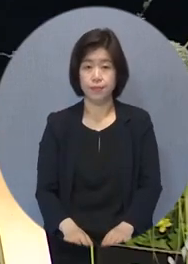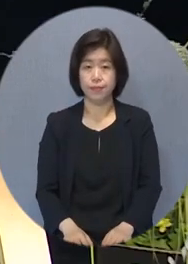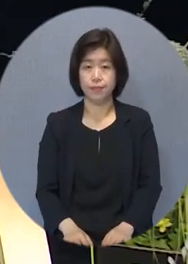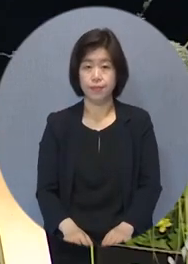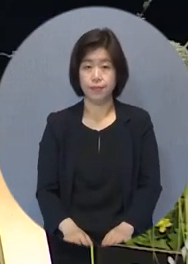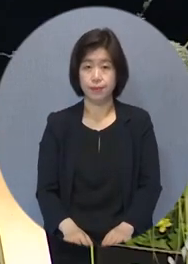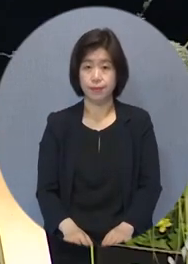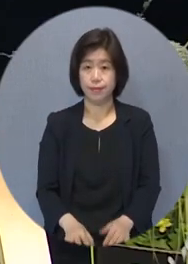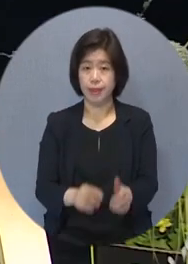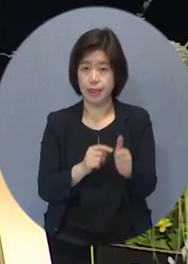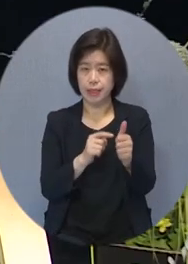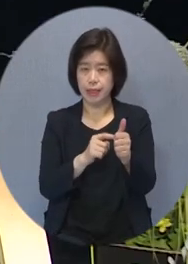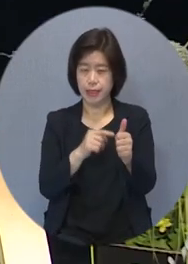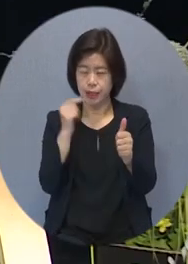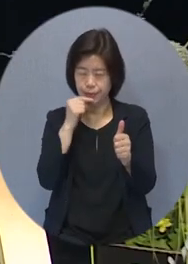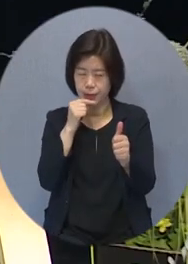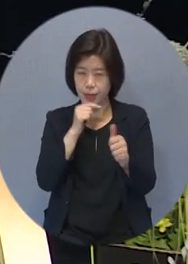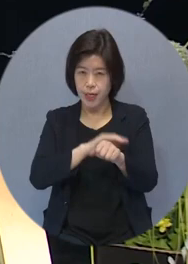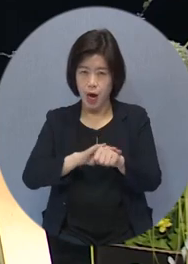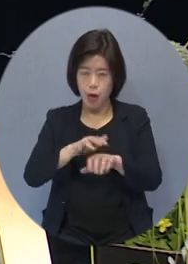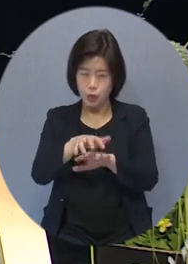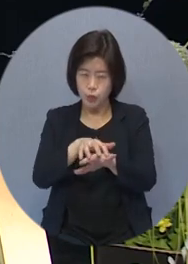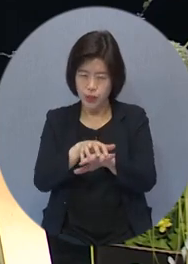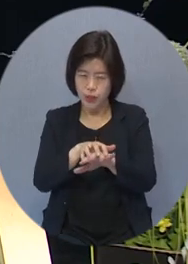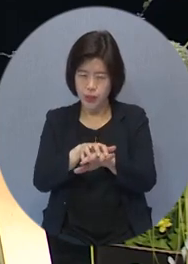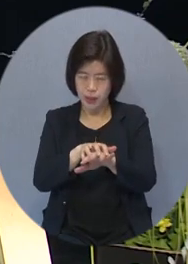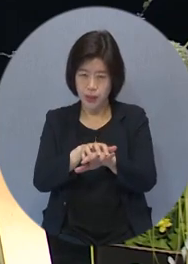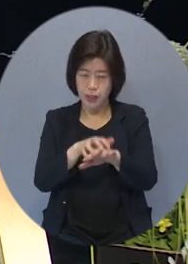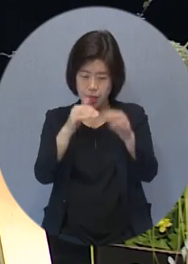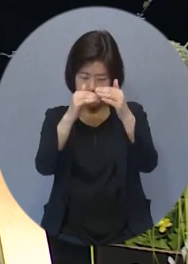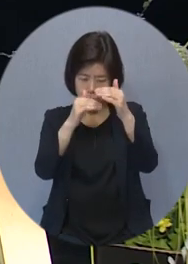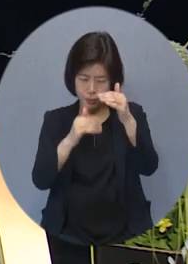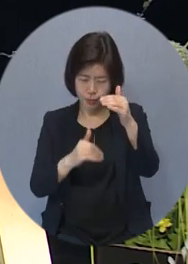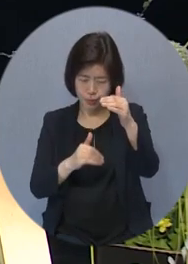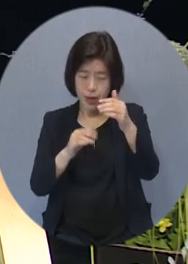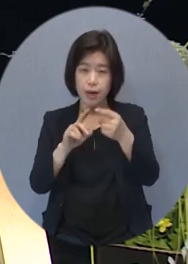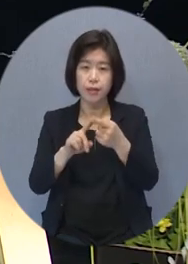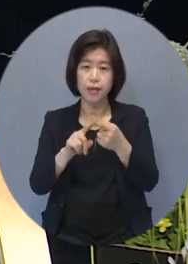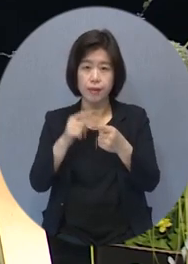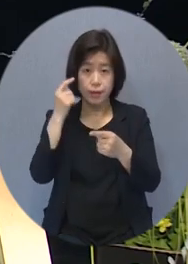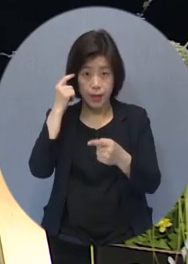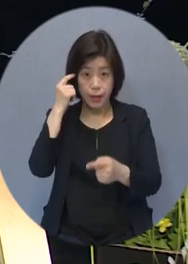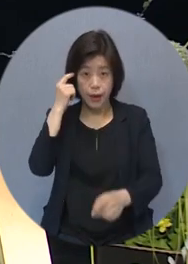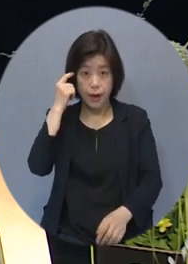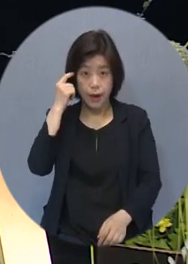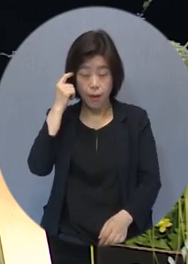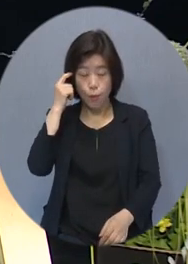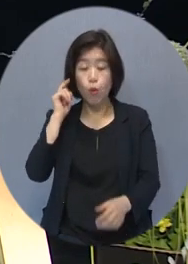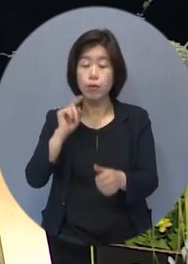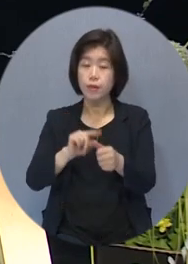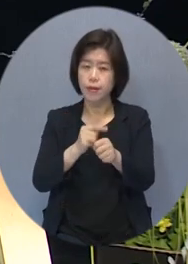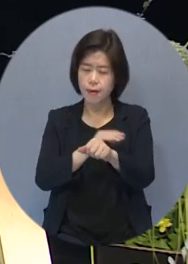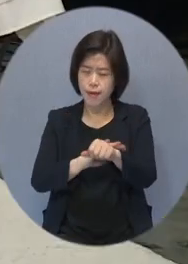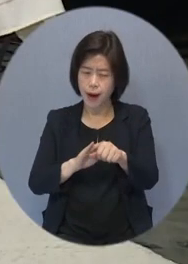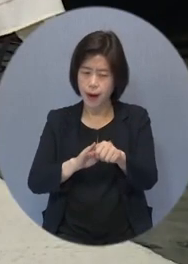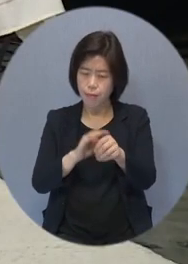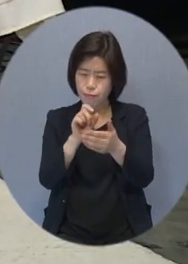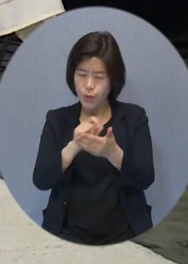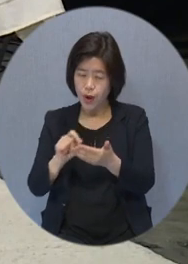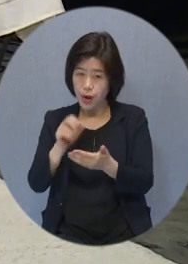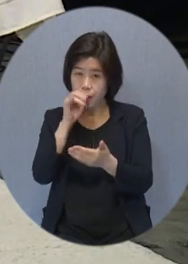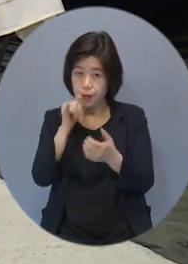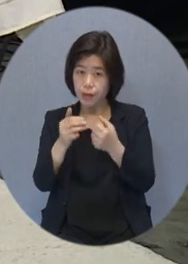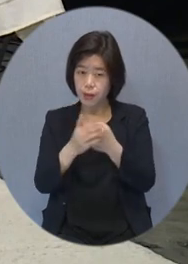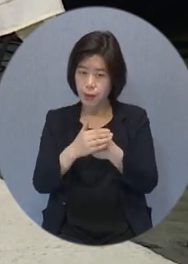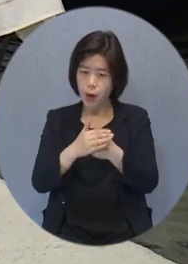시인이 치밀하게 계획한 구도는 자연스러운 문장 속에 감춰놓아 잘 보이지 않습니다만, 다음과